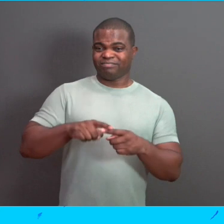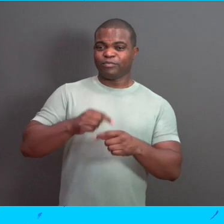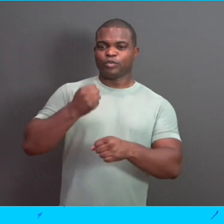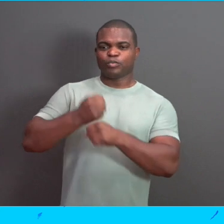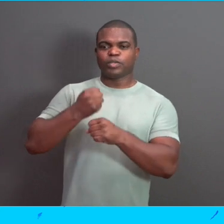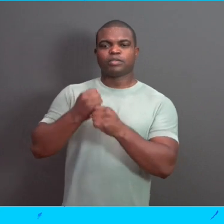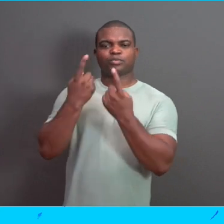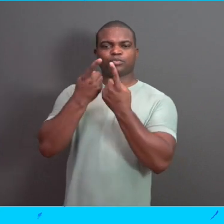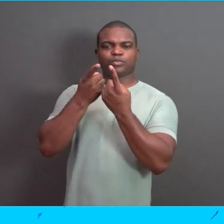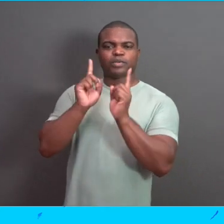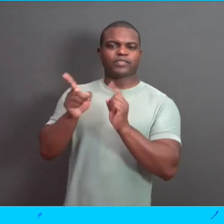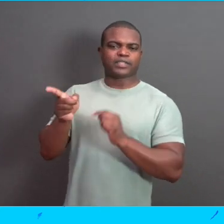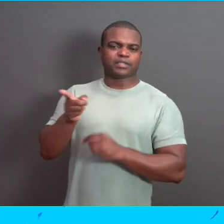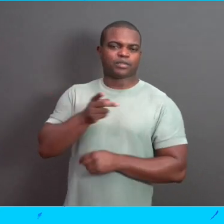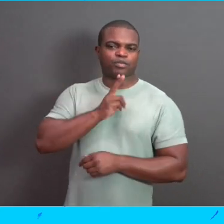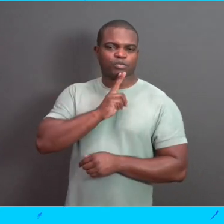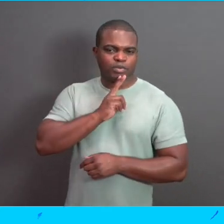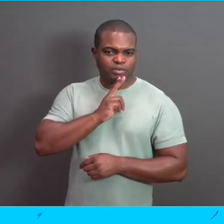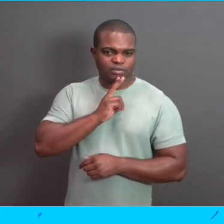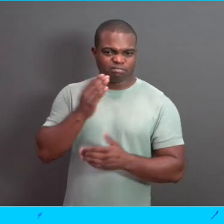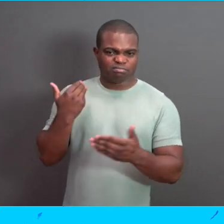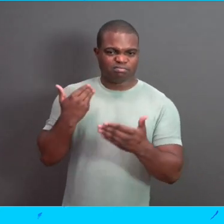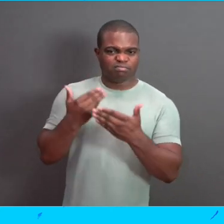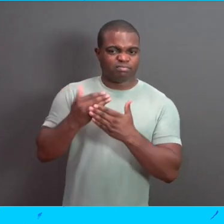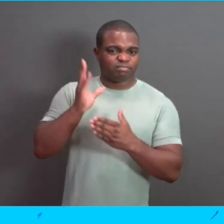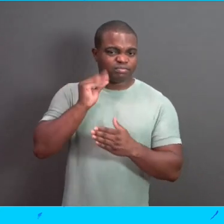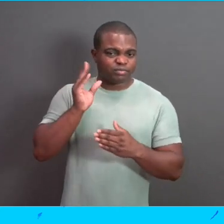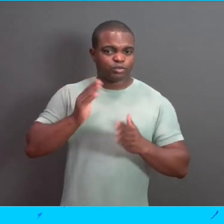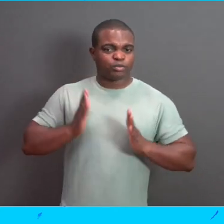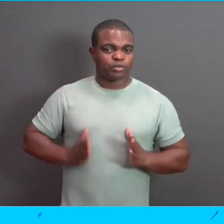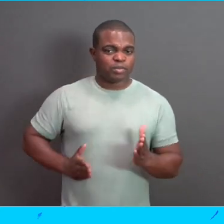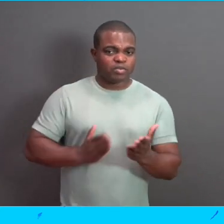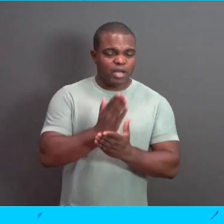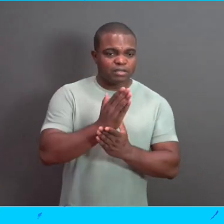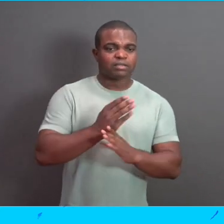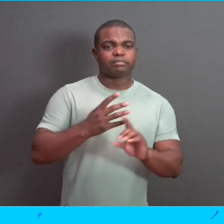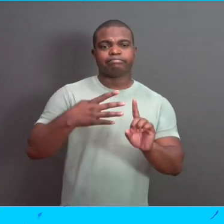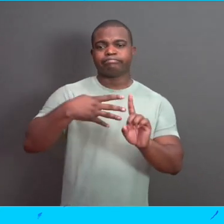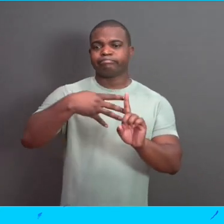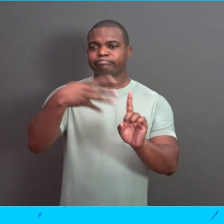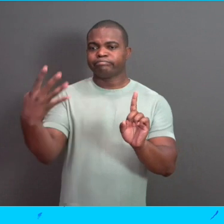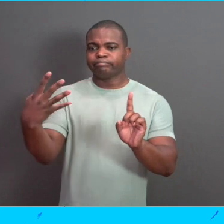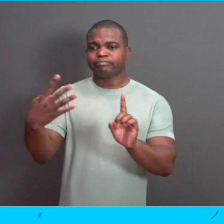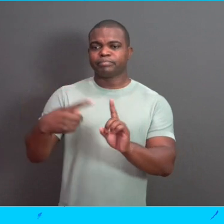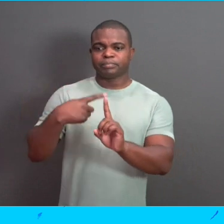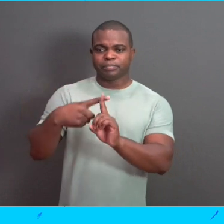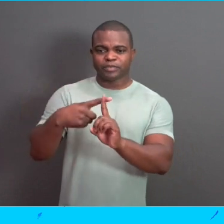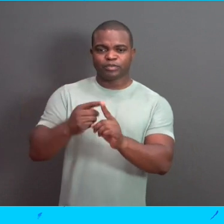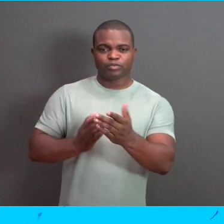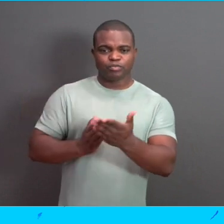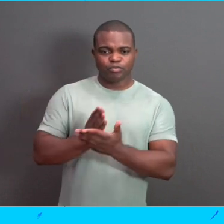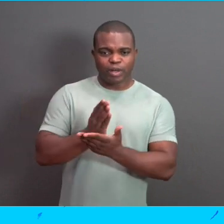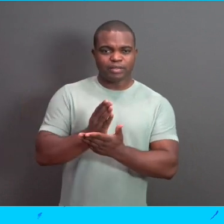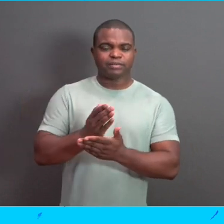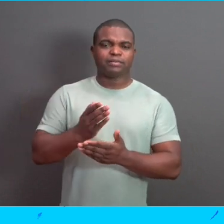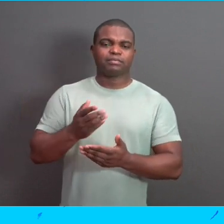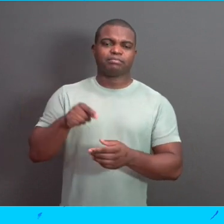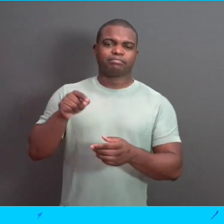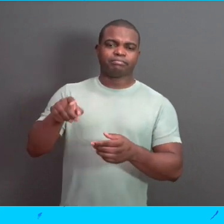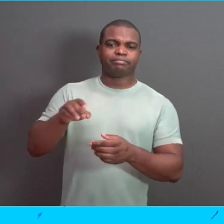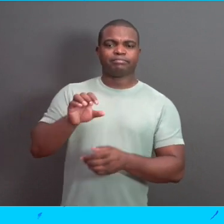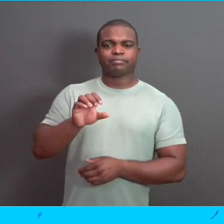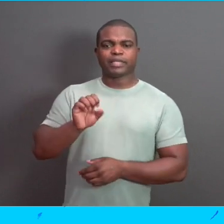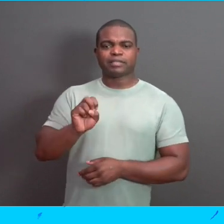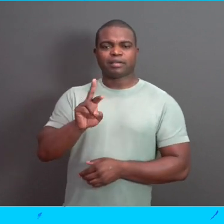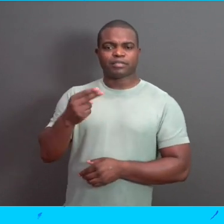LGBT, les droits de reproduction et engagement. Jeffrey also est un bénévole et